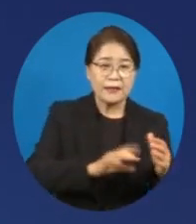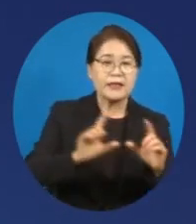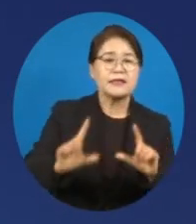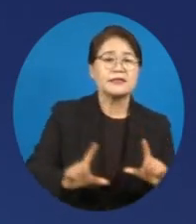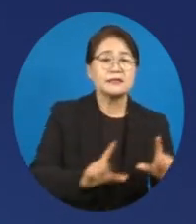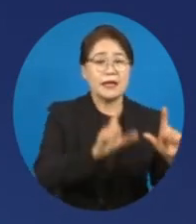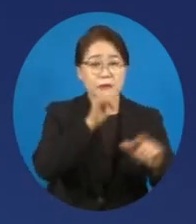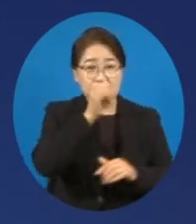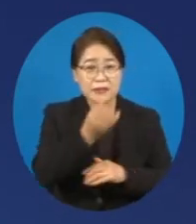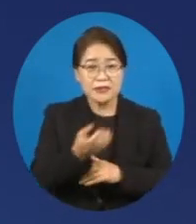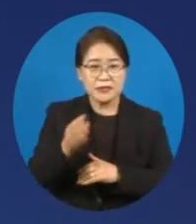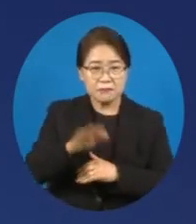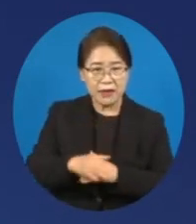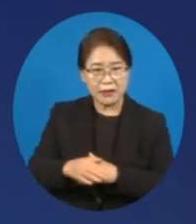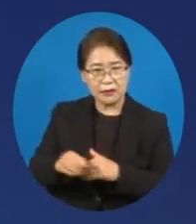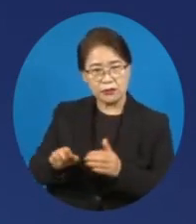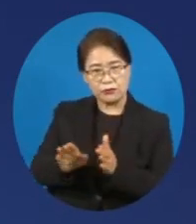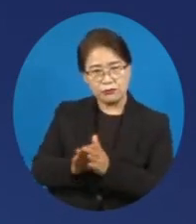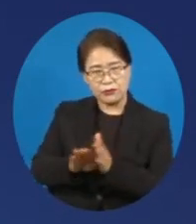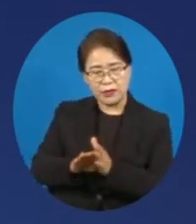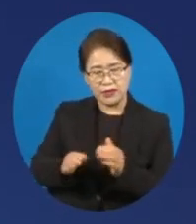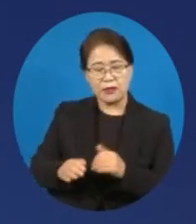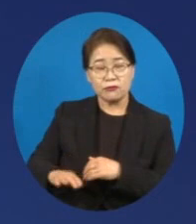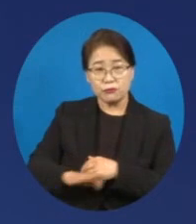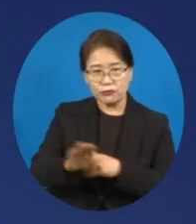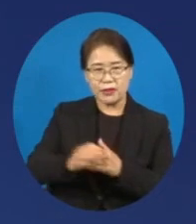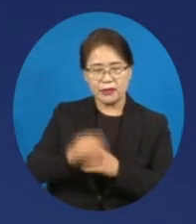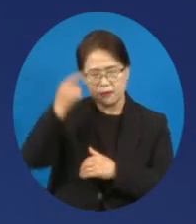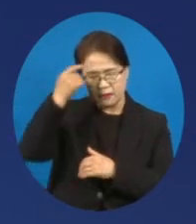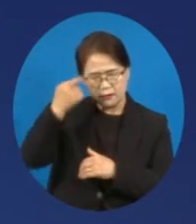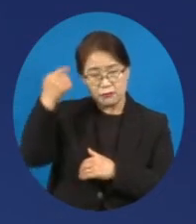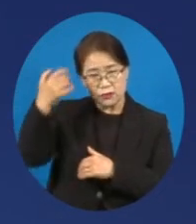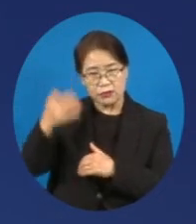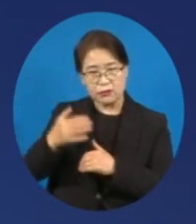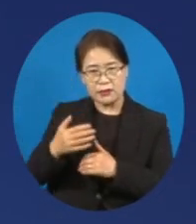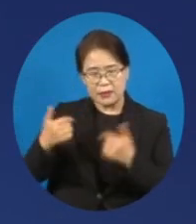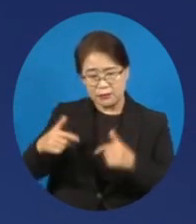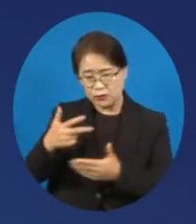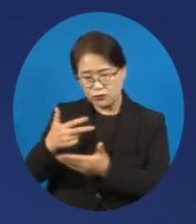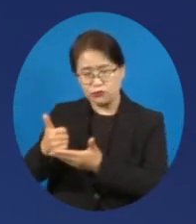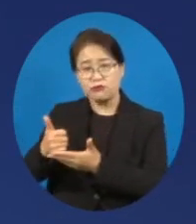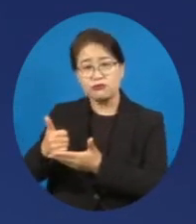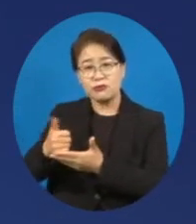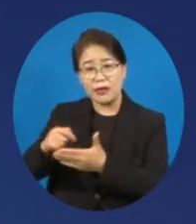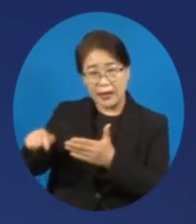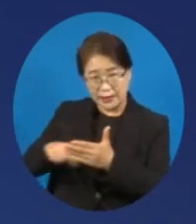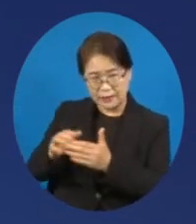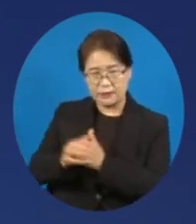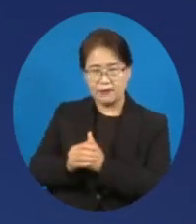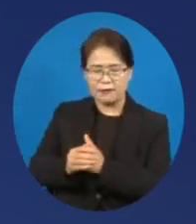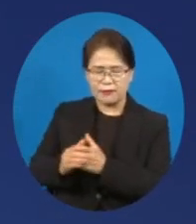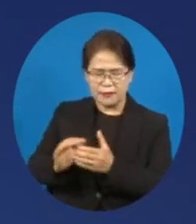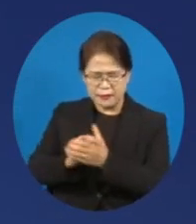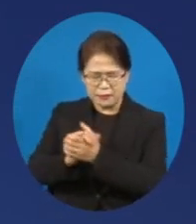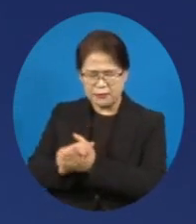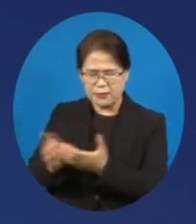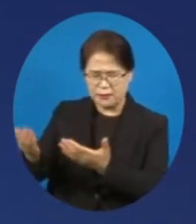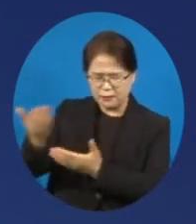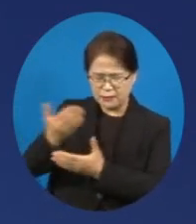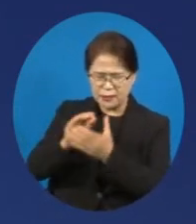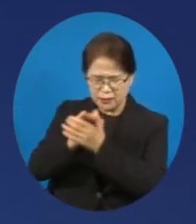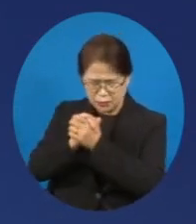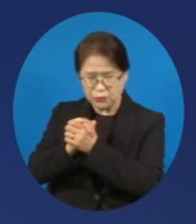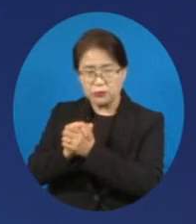우리의 심령은 날마다 주 안에서 주님과의 친밀한 사귐을 맺으면서